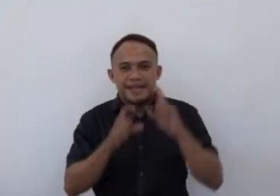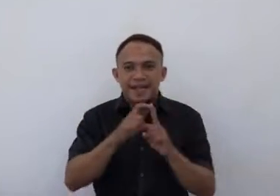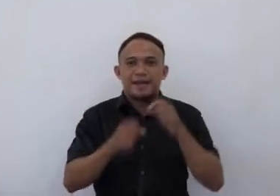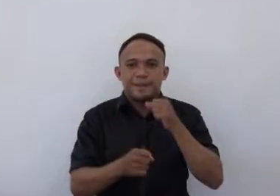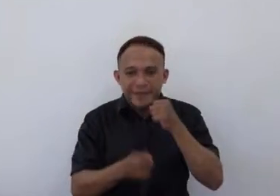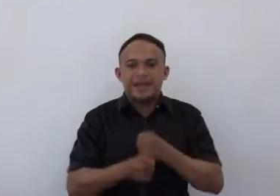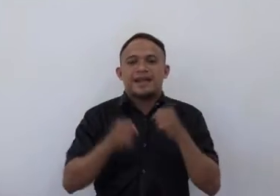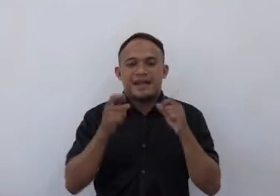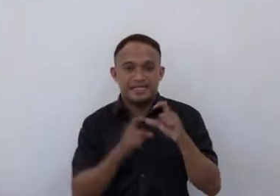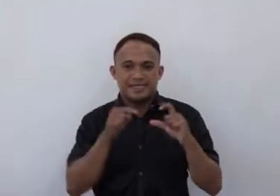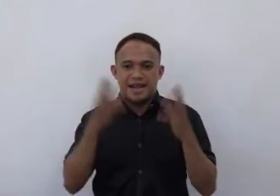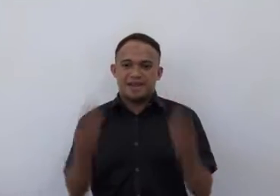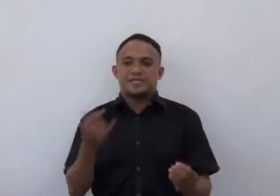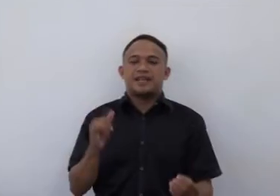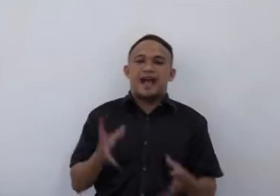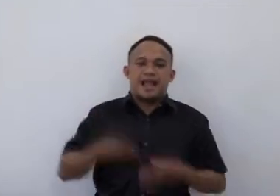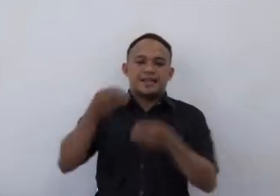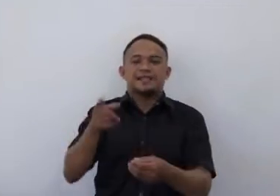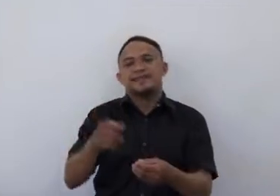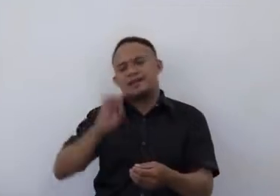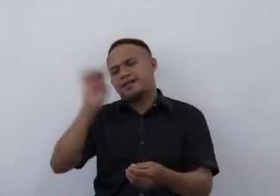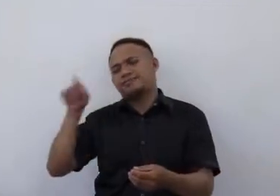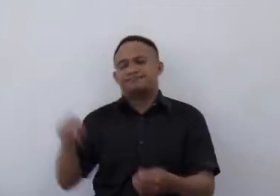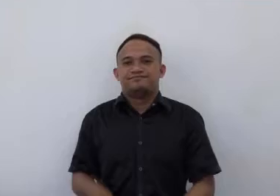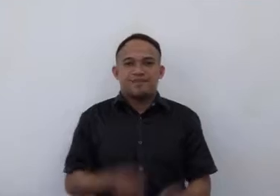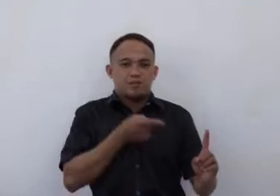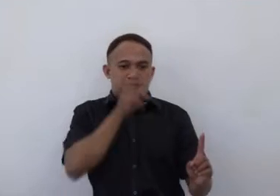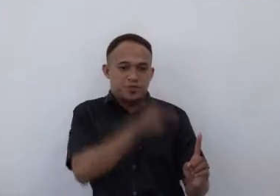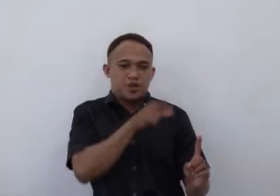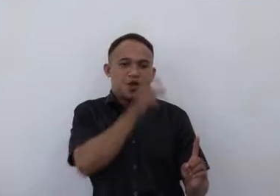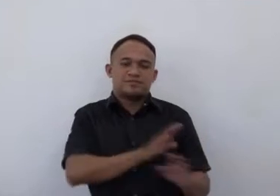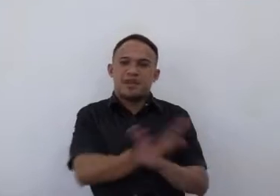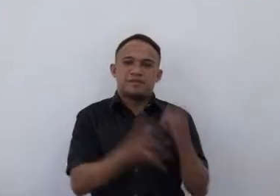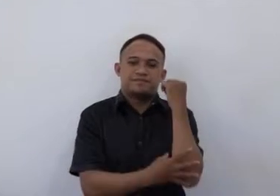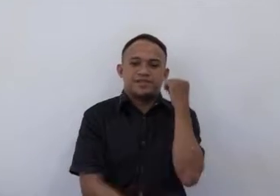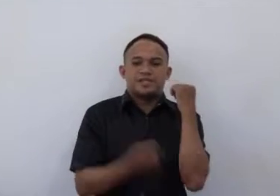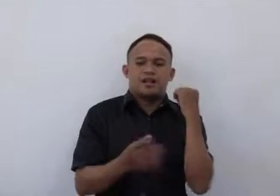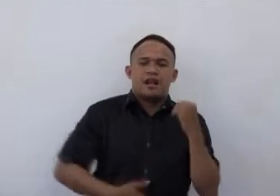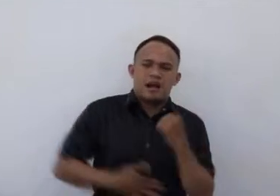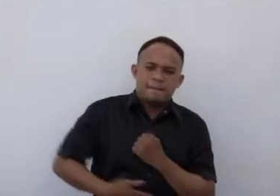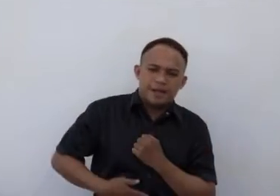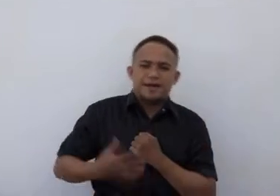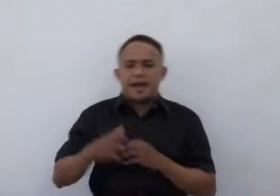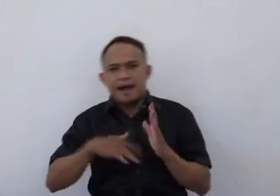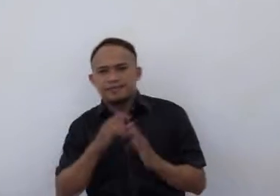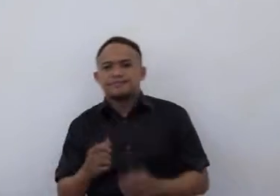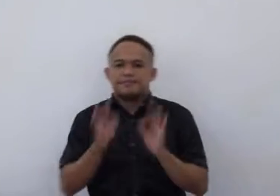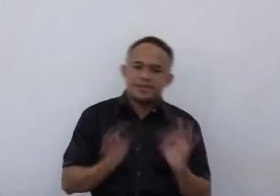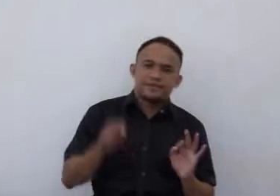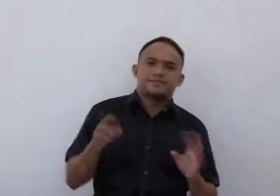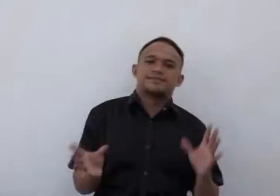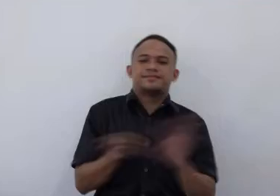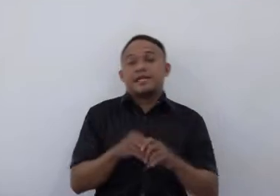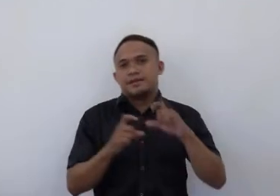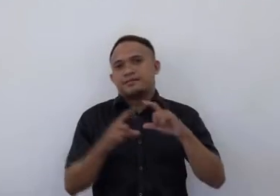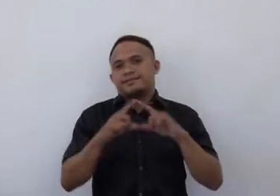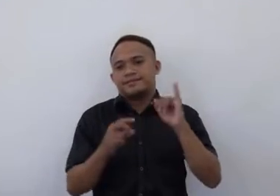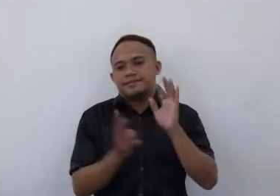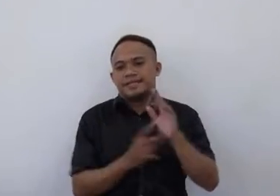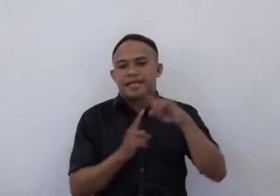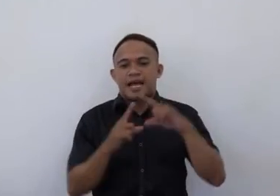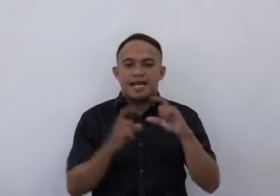desa tanpa kemiskinan, kelaparan, air bersih dan sanitasi, serta pertumbuhan ekonomi desa yang